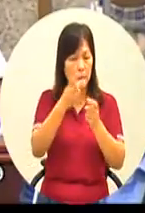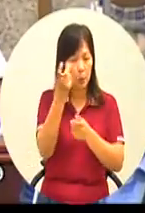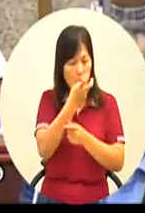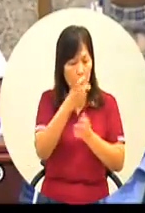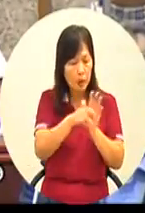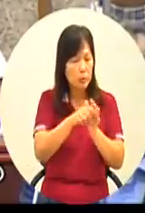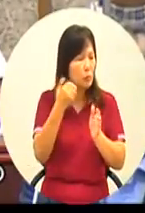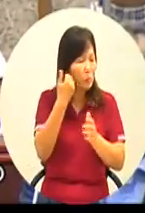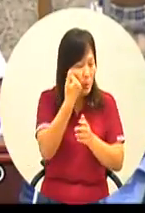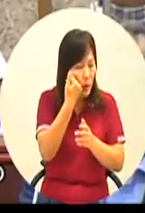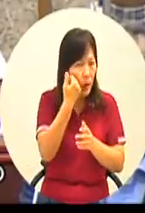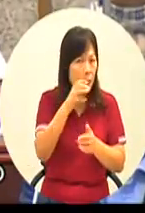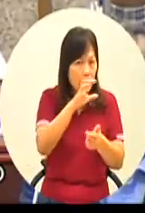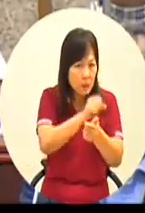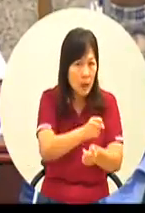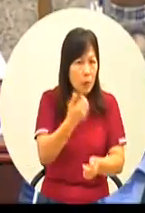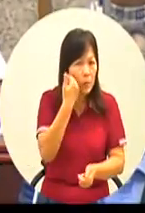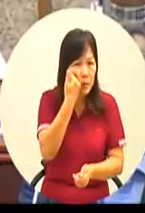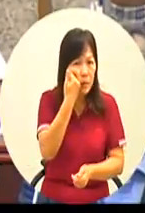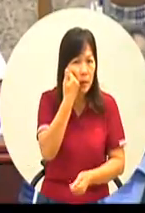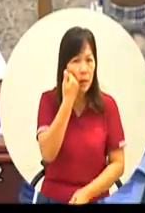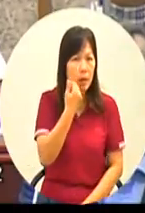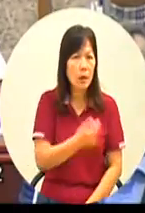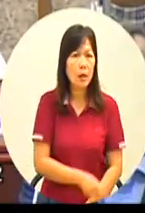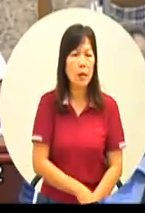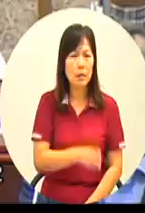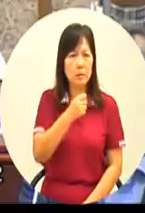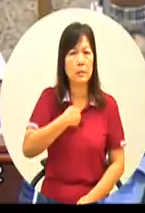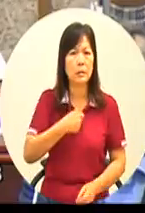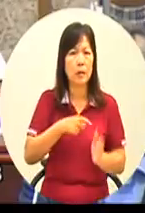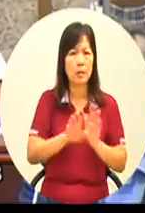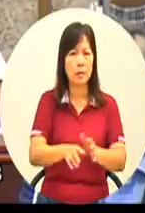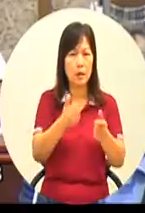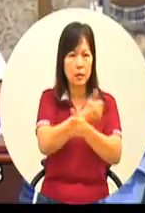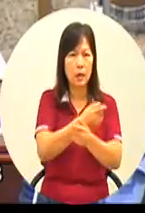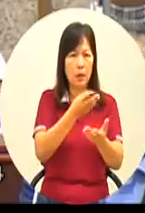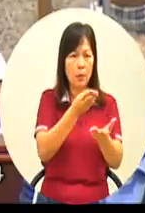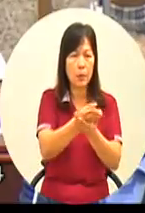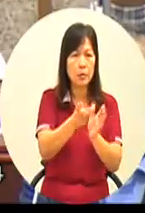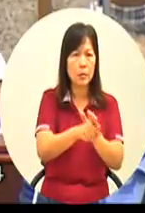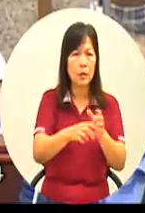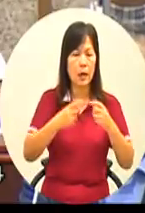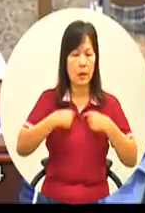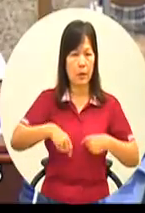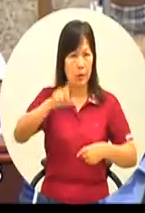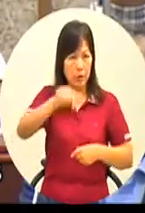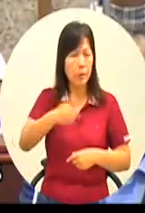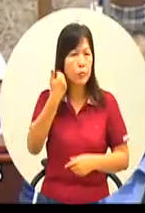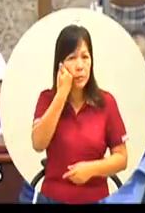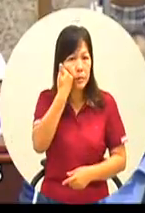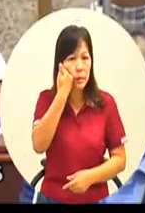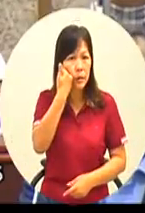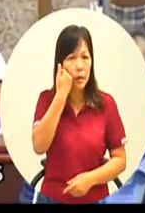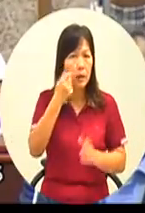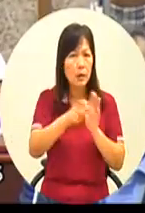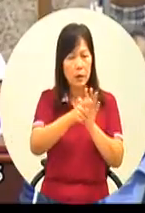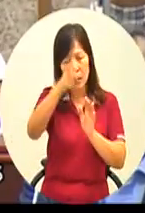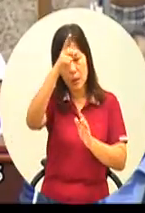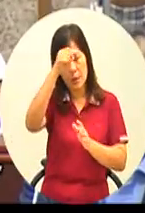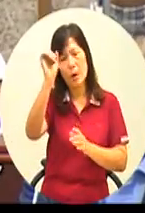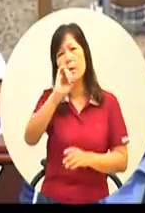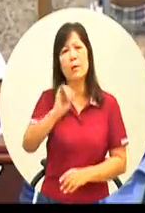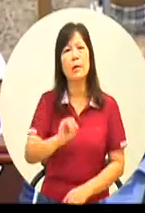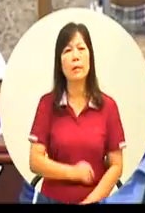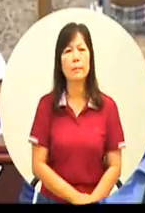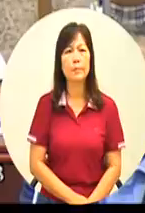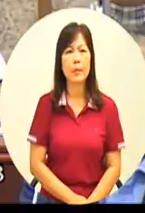没有掌握？ 我们知道，那个、 是谁？ 就是我们现在代位球场的律师。 是哪一位？ 黄慧婷律师。 所以